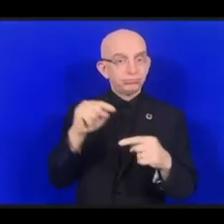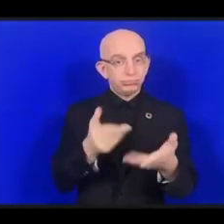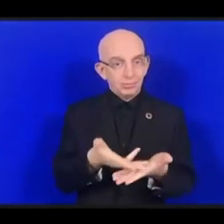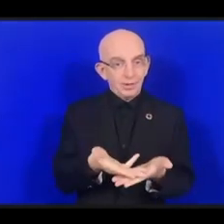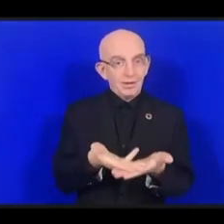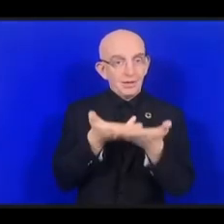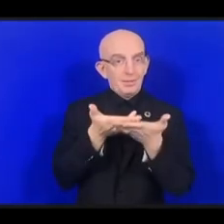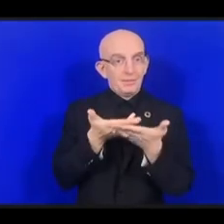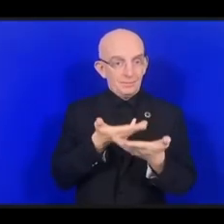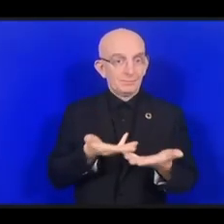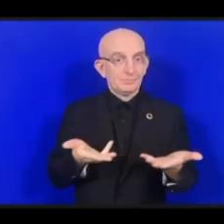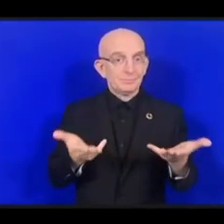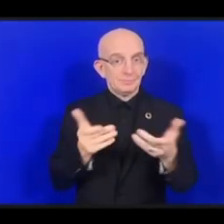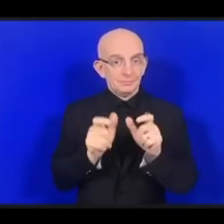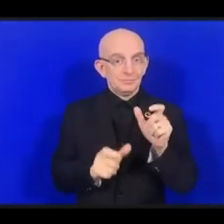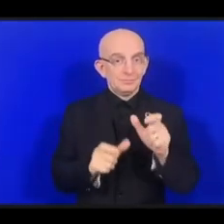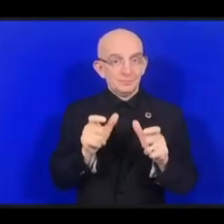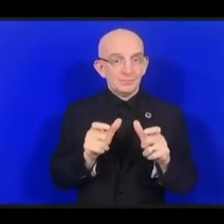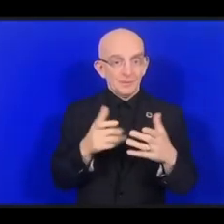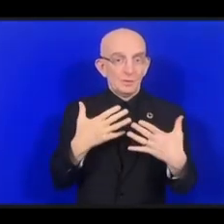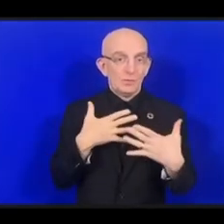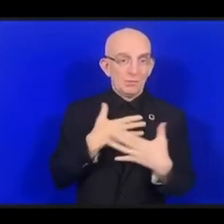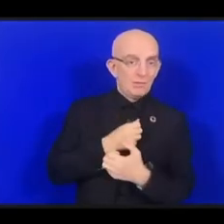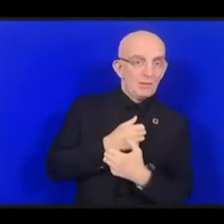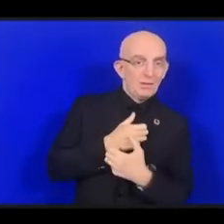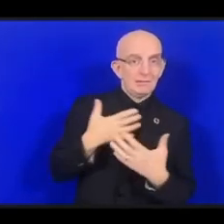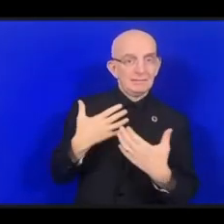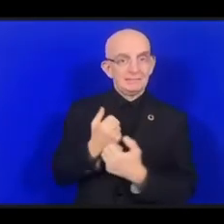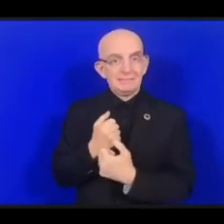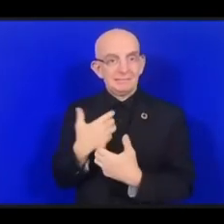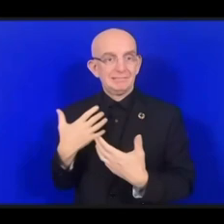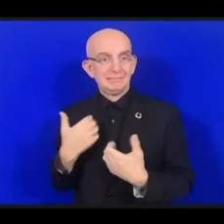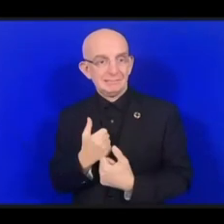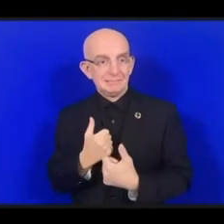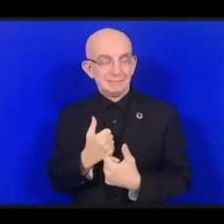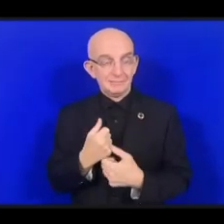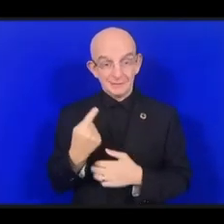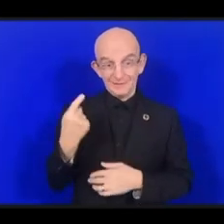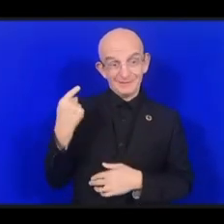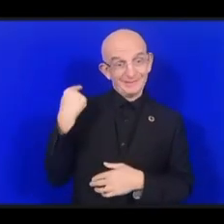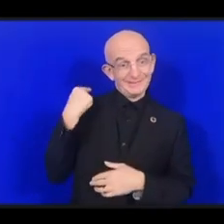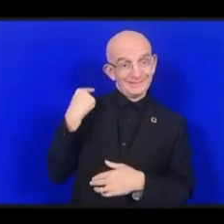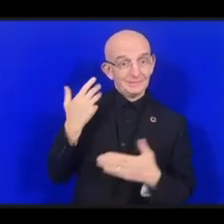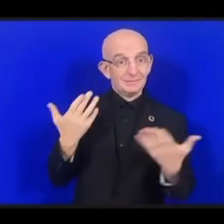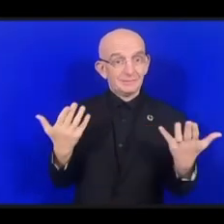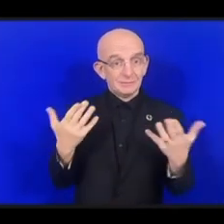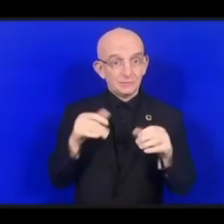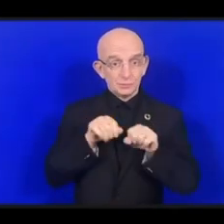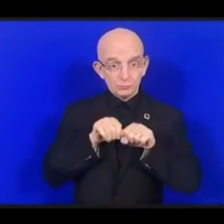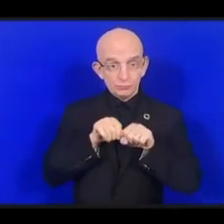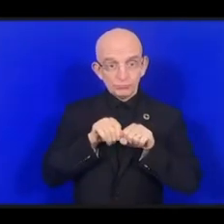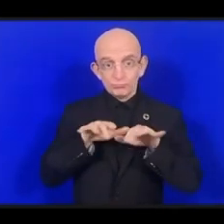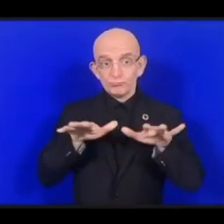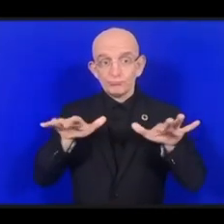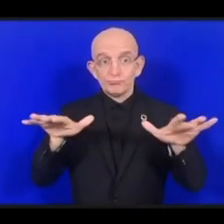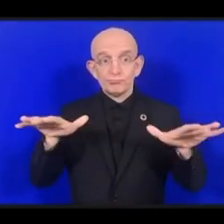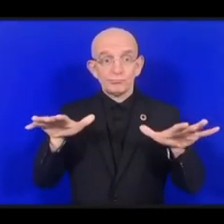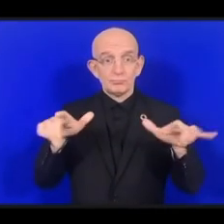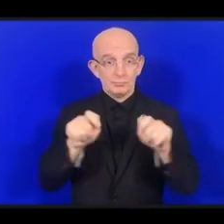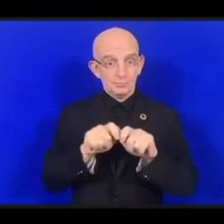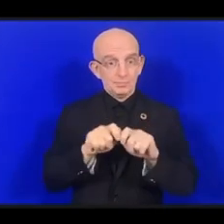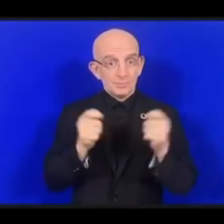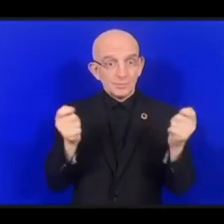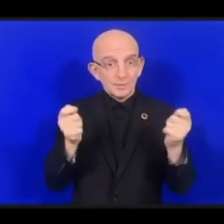touchées à cette époque ce mot Kizuna était partout dans les les journaux à la télévision